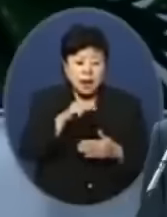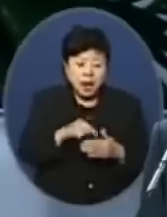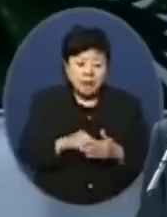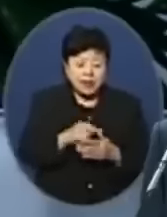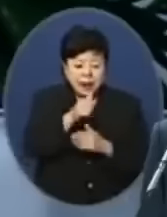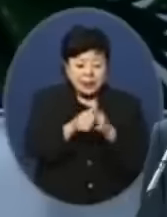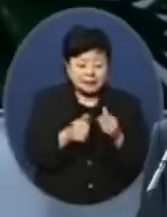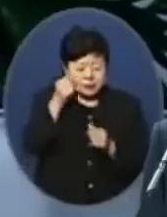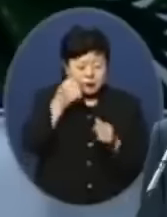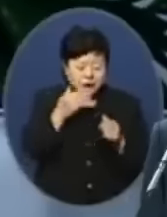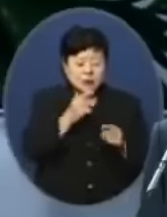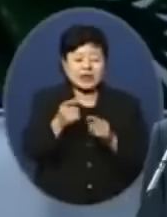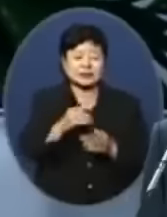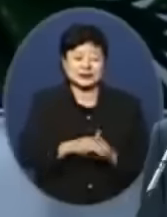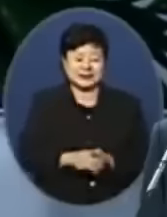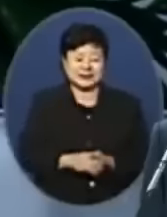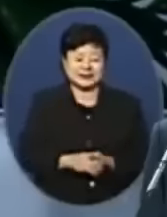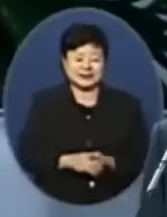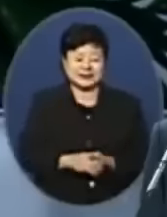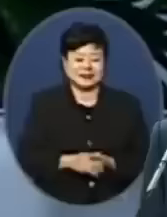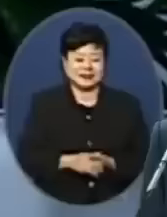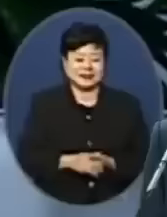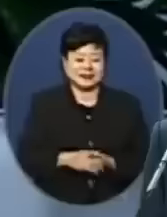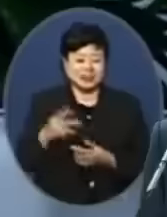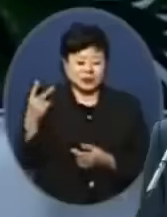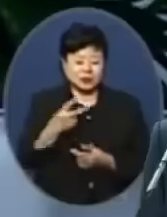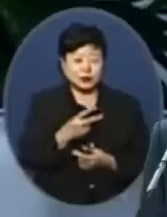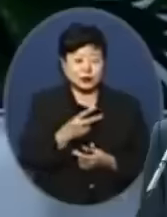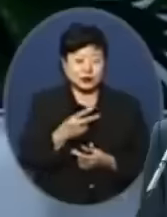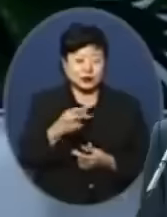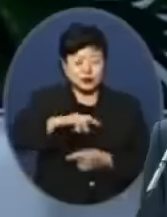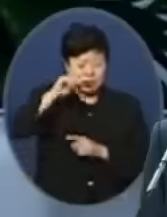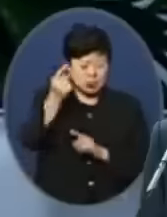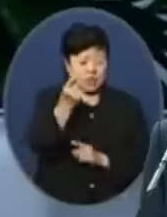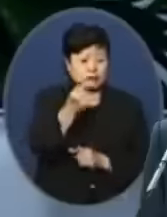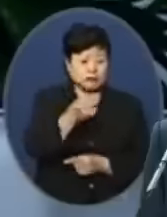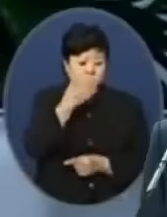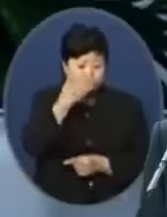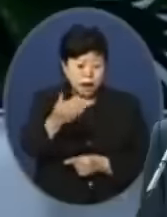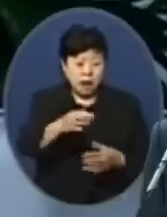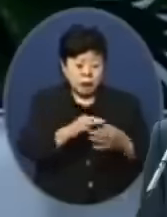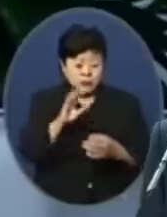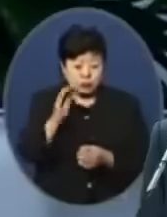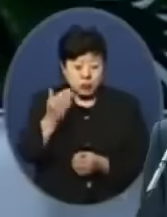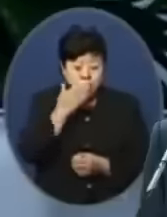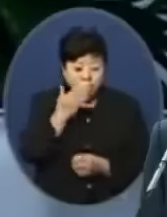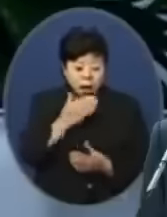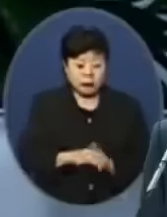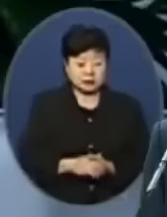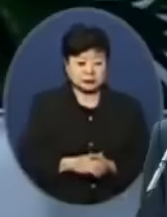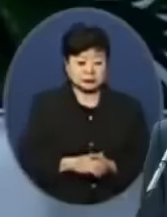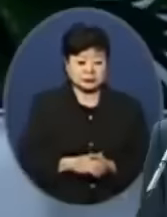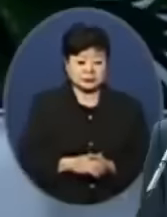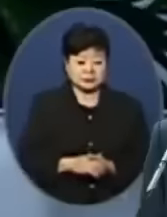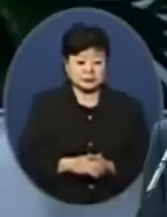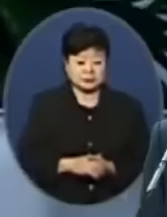마음속에 하나님 성령께서 말씀하셨습니다. 너는 또다시 야구 인생을 계속할 수 있을 것이다.